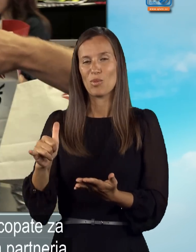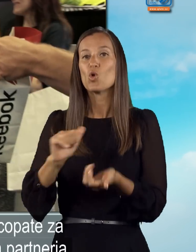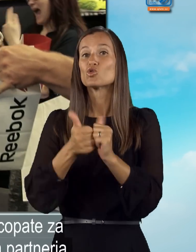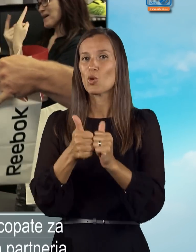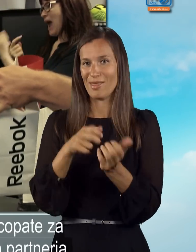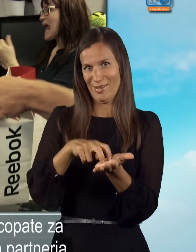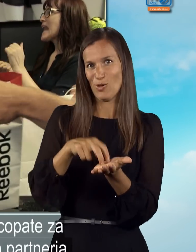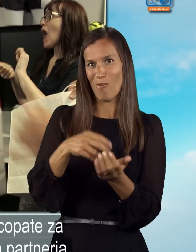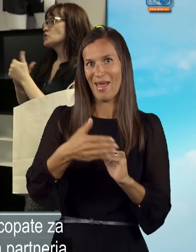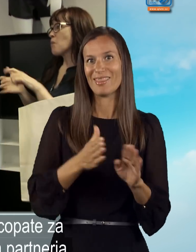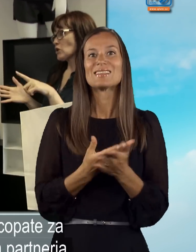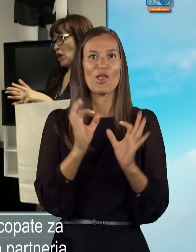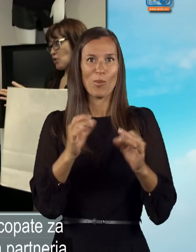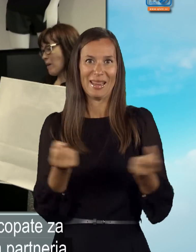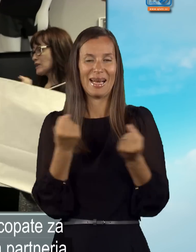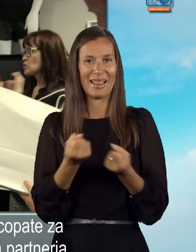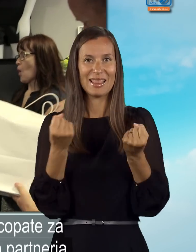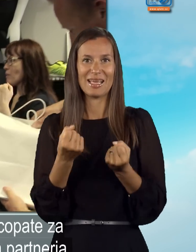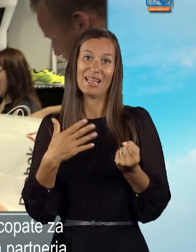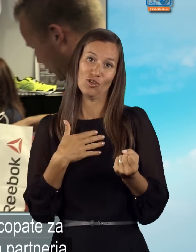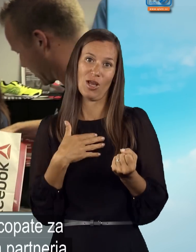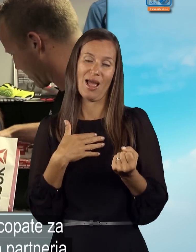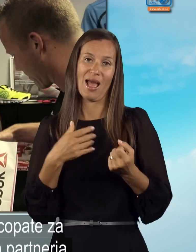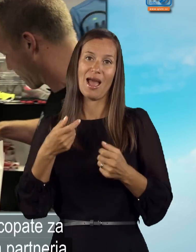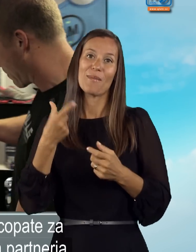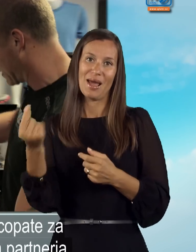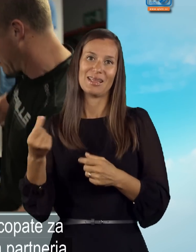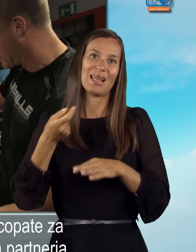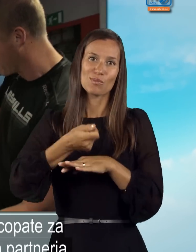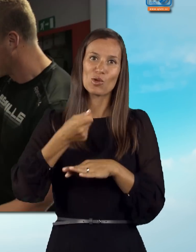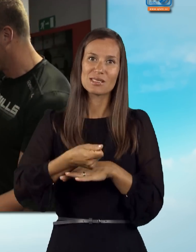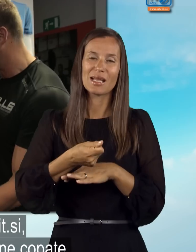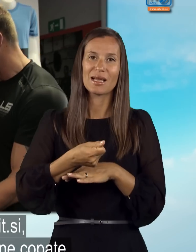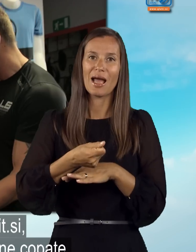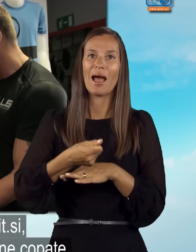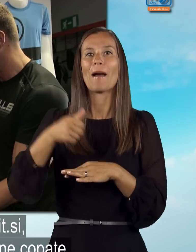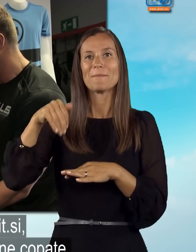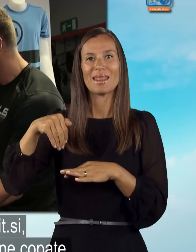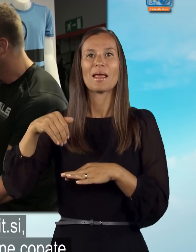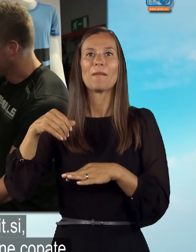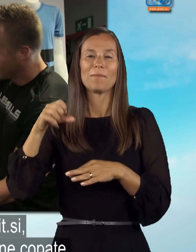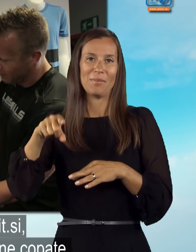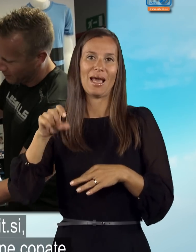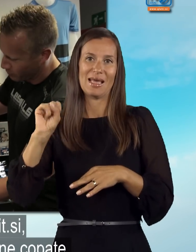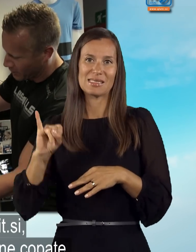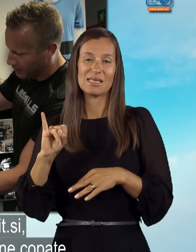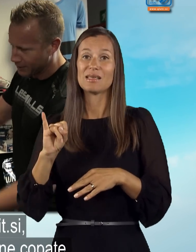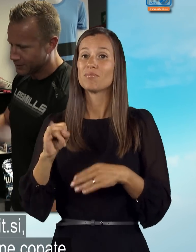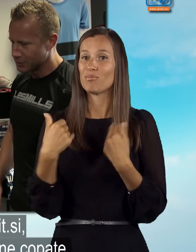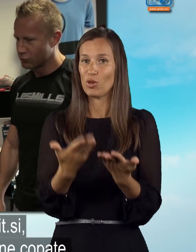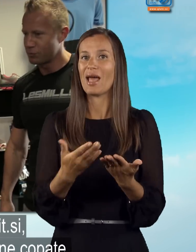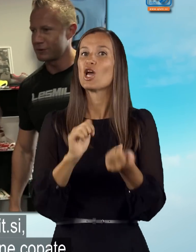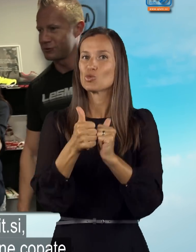vsakemu ene športne copate za dober trening našega partnerja, sponzorja planetfit.si. Vam